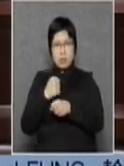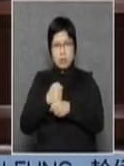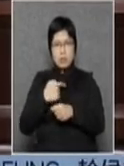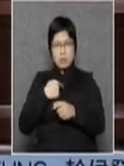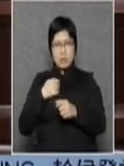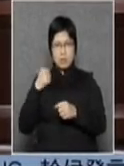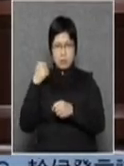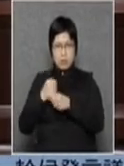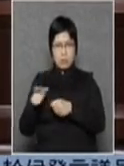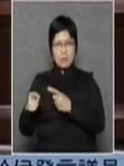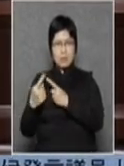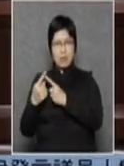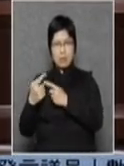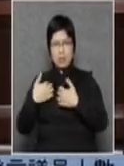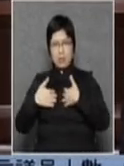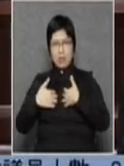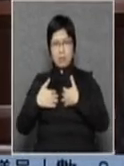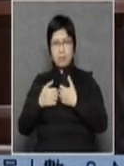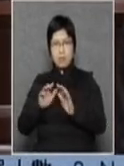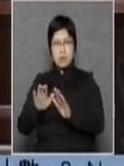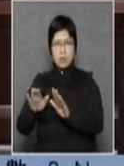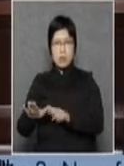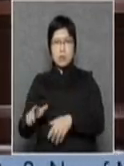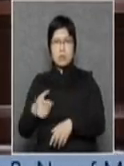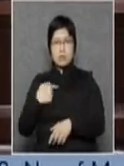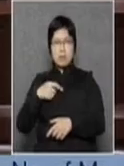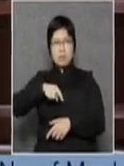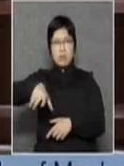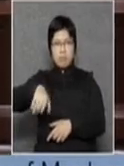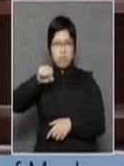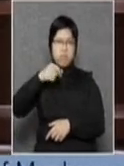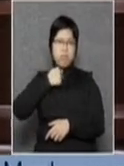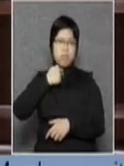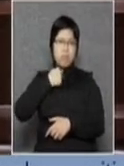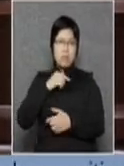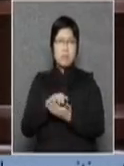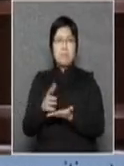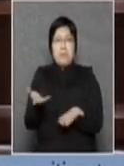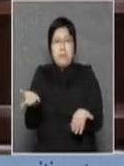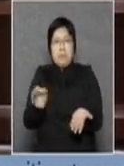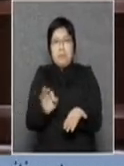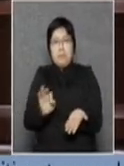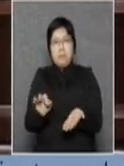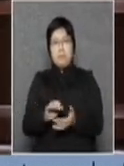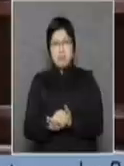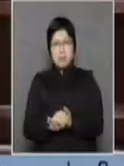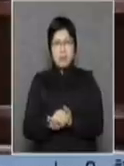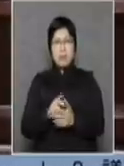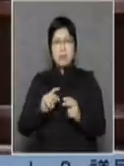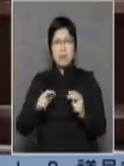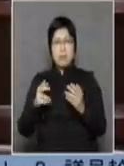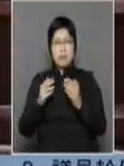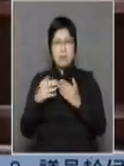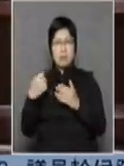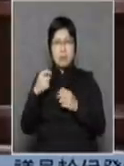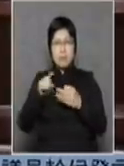急市民之所急呢，就必須要動用呢啲土地。但佢冇喎。發展局局長陳茂波